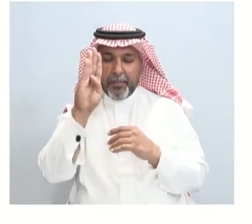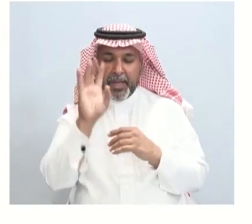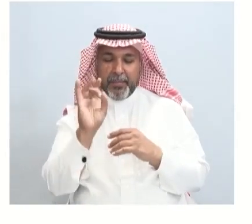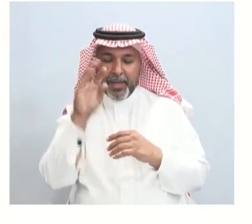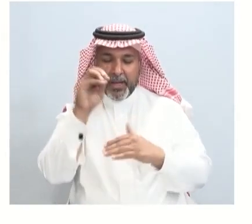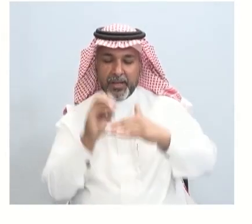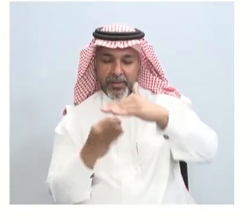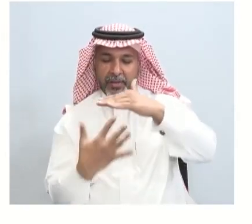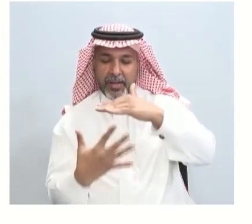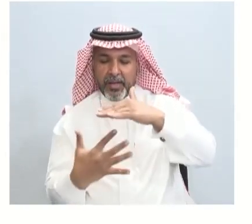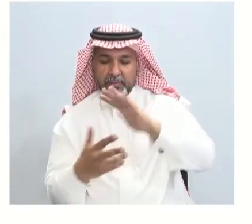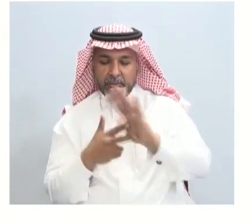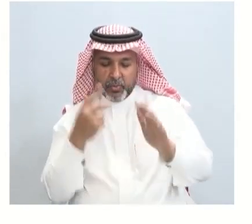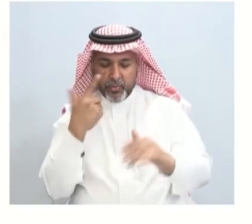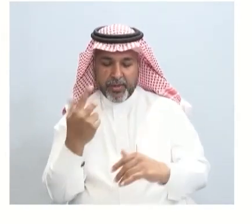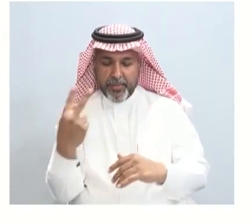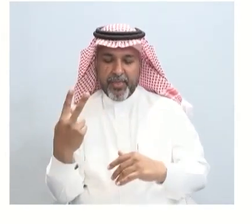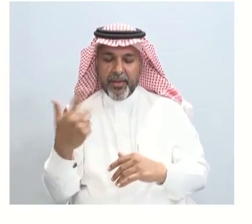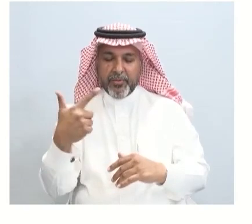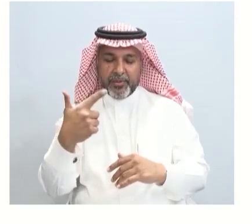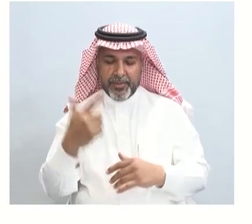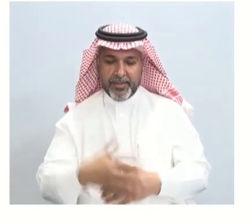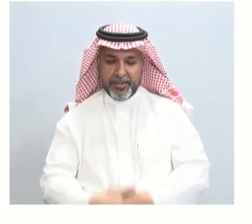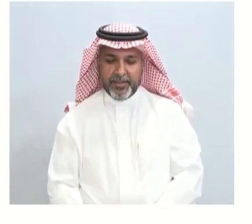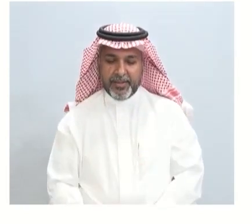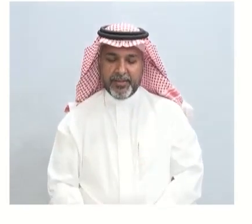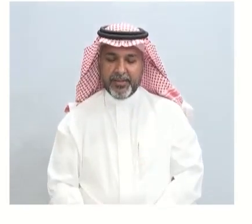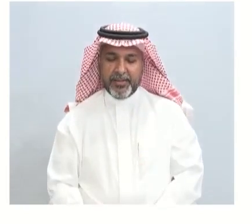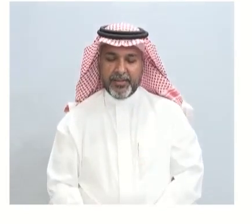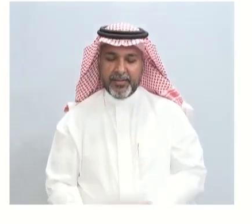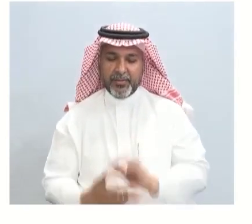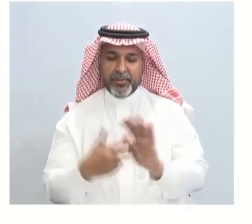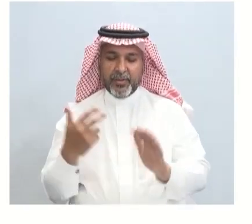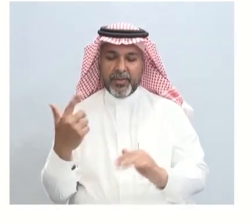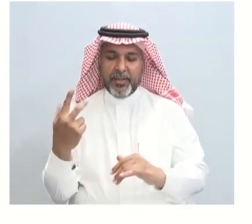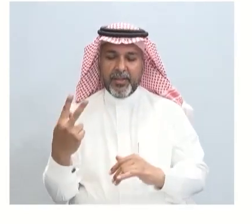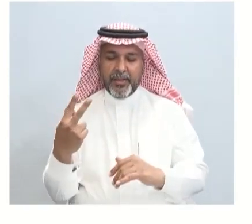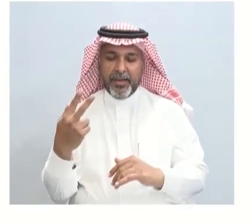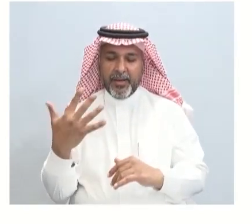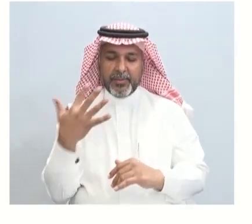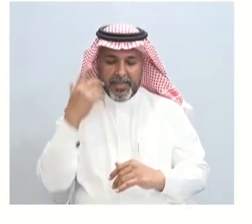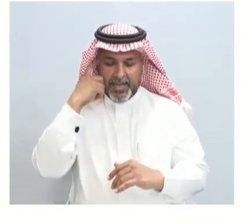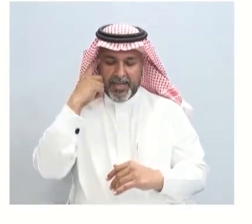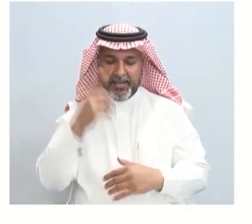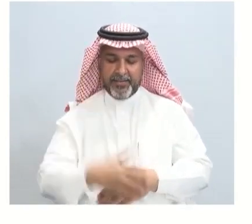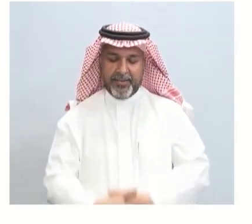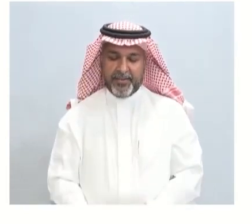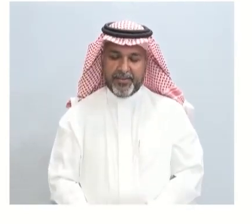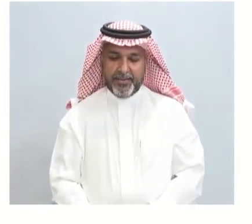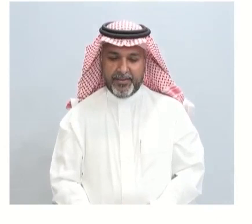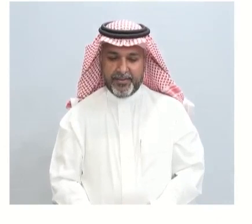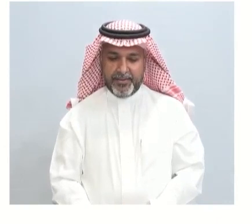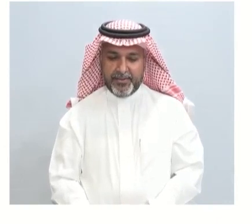تقسيم 72 وبالتالي يعطيك هذا البي فبالتالي تقول ان البي تساوي 5 وبالتالي تعرف ان هذا هو